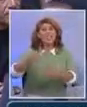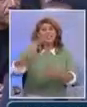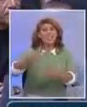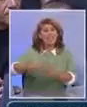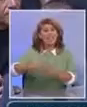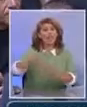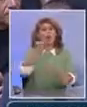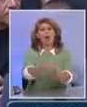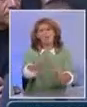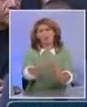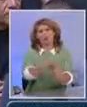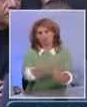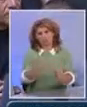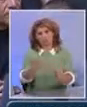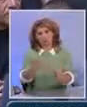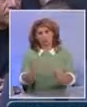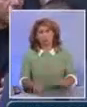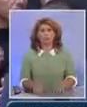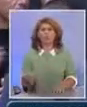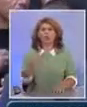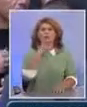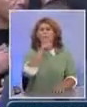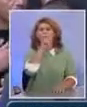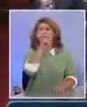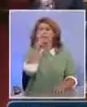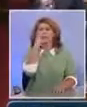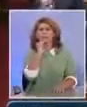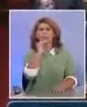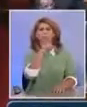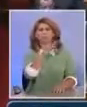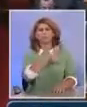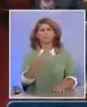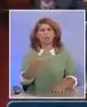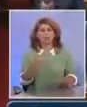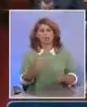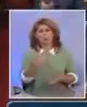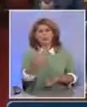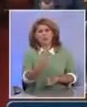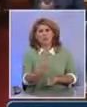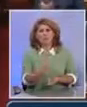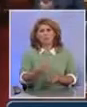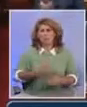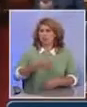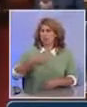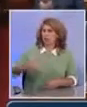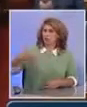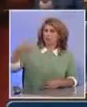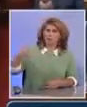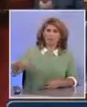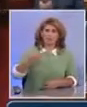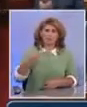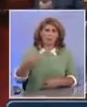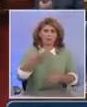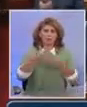αμόρφωτους. Γι' αυτά ούτε λέξη. Και πώς να πει βέβαια ο κύριος Μητσοτάκης λέξη πάνω σε αυτά και